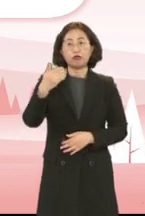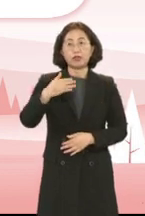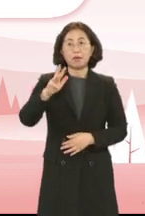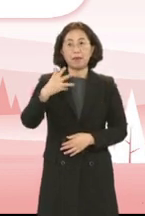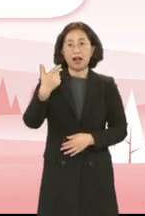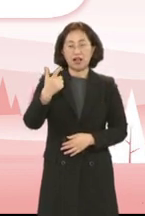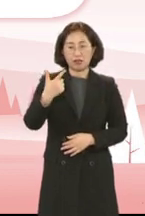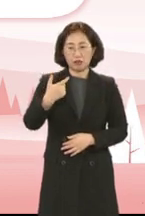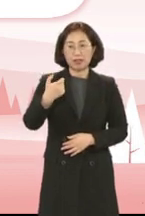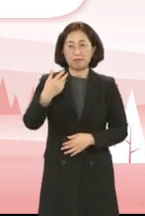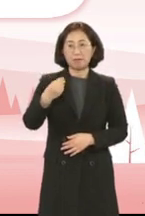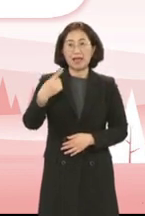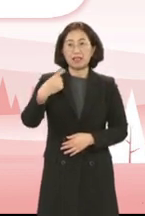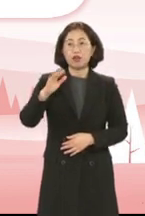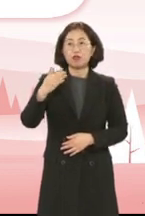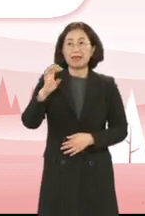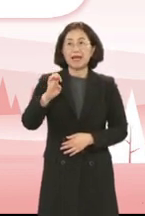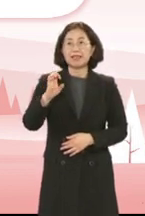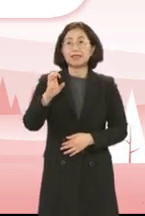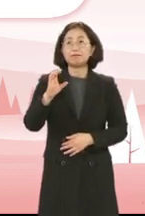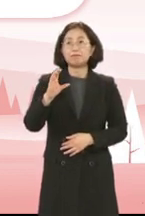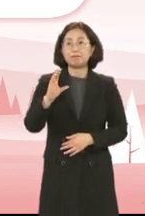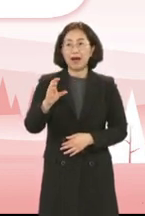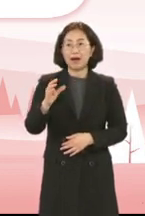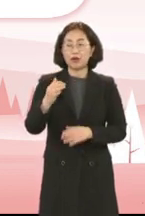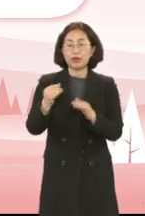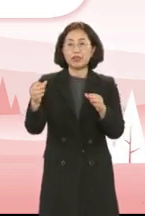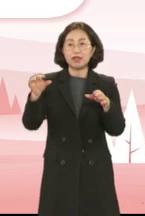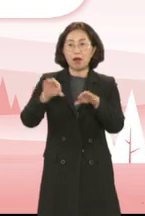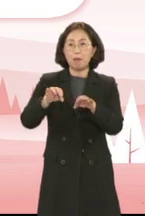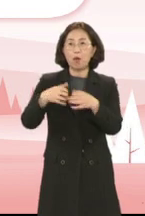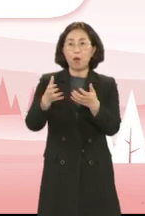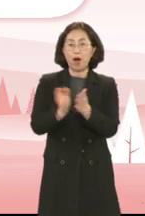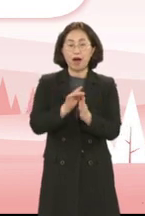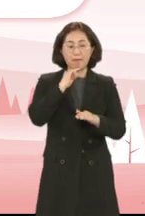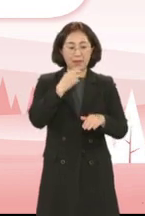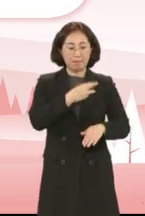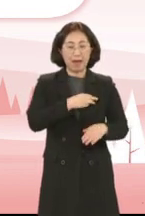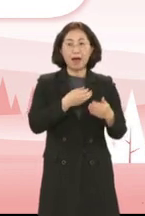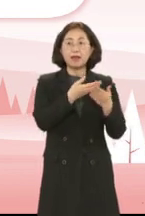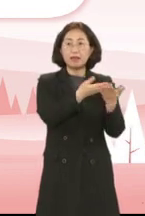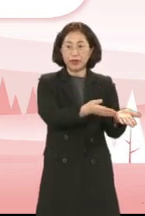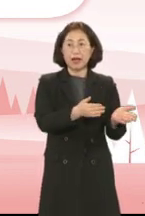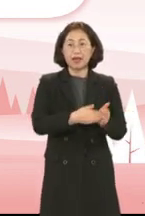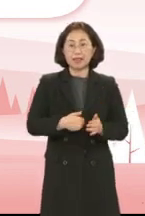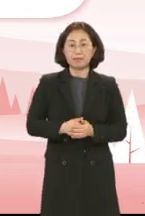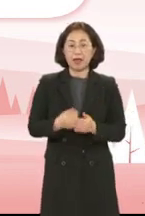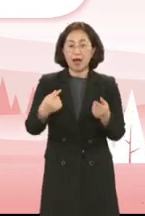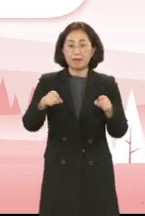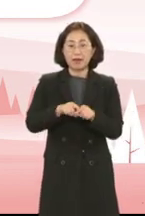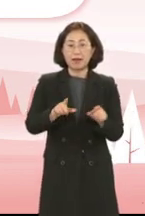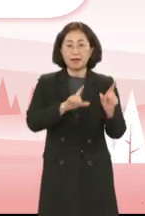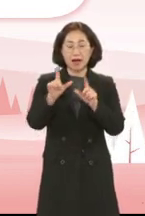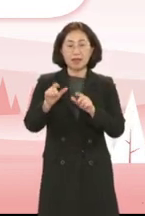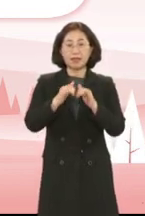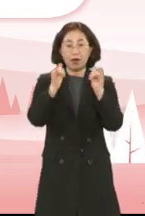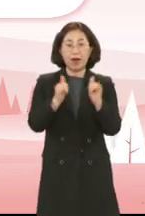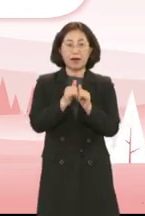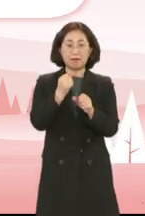9,860만 1,940원의 성금을 모아 사회복지공동모금회에 전달했습니다. 더불어 사는 세상을 만들기